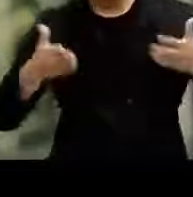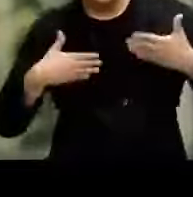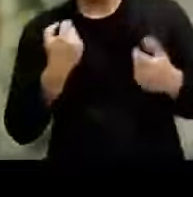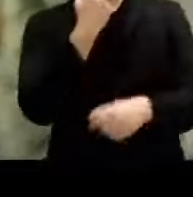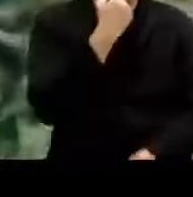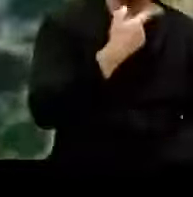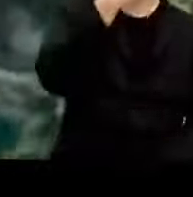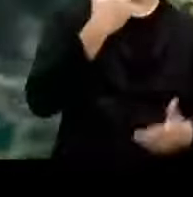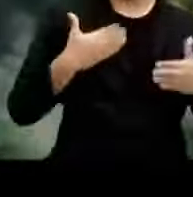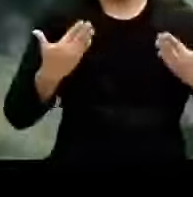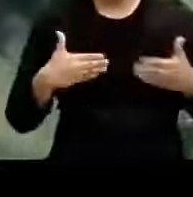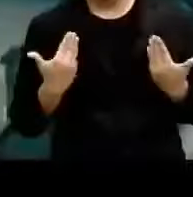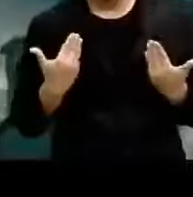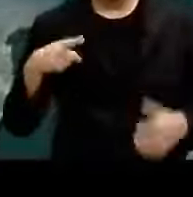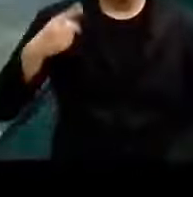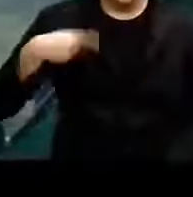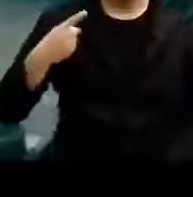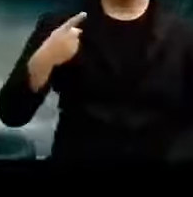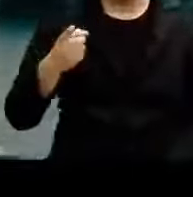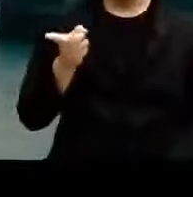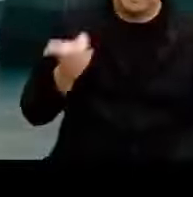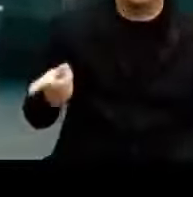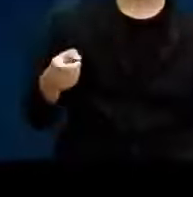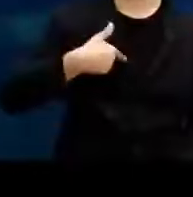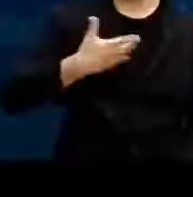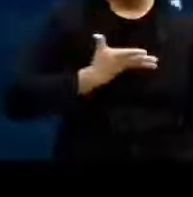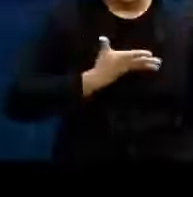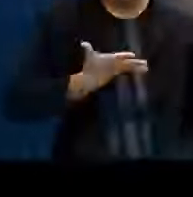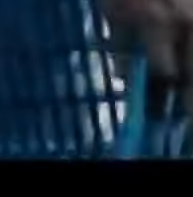saya ingin melihat mereka selalu tersenyum bahagia.